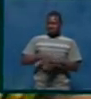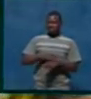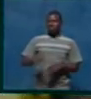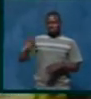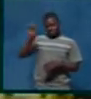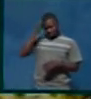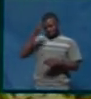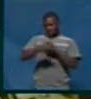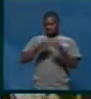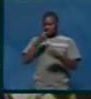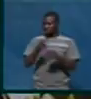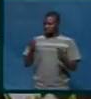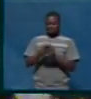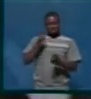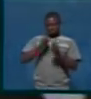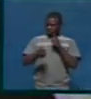corruption et le chômage.